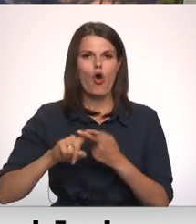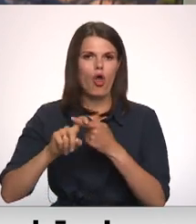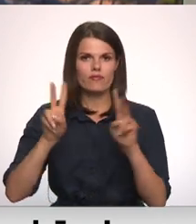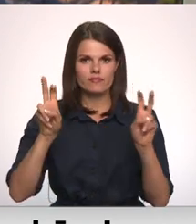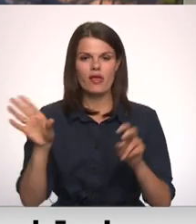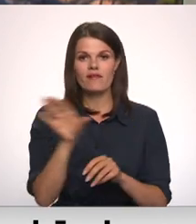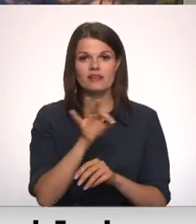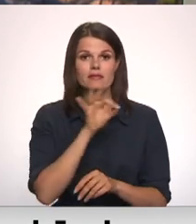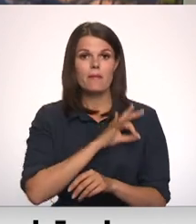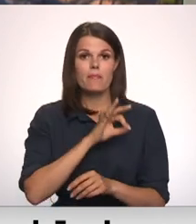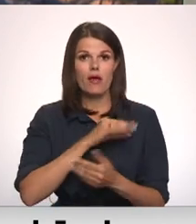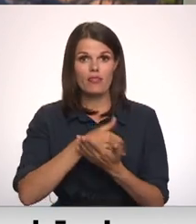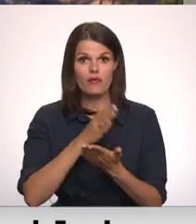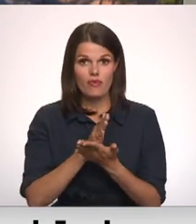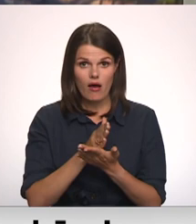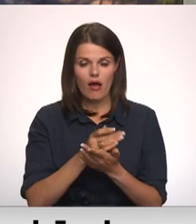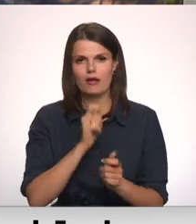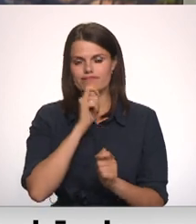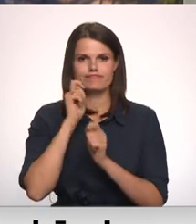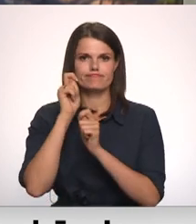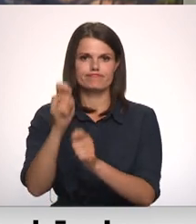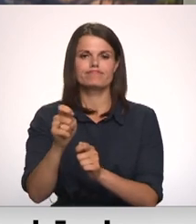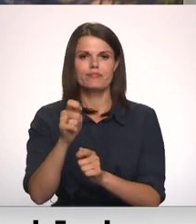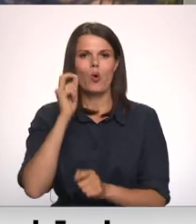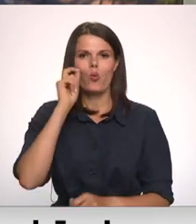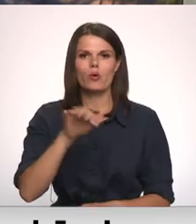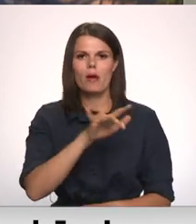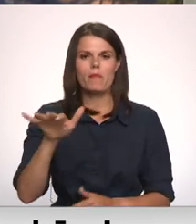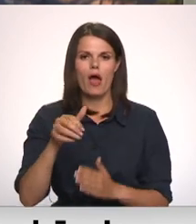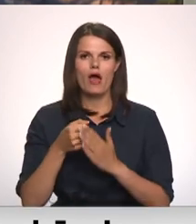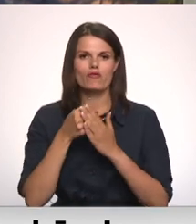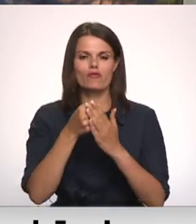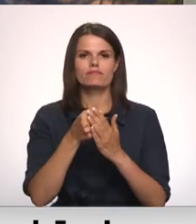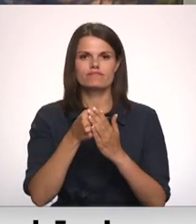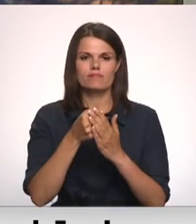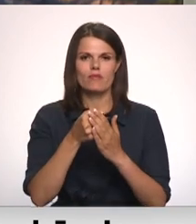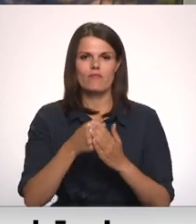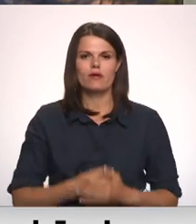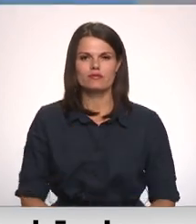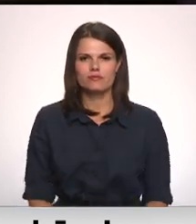daļa no saldējuma būs ziedojums Ukrainam, Ukrainas bērnu fonda atbalstam. Turpināja Kīnca.